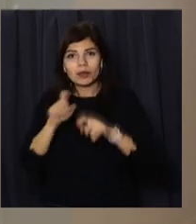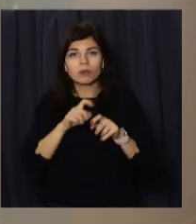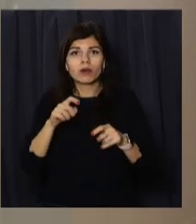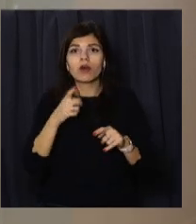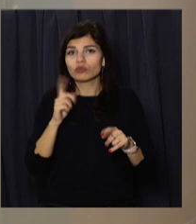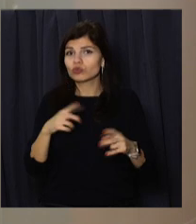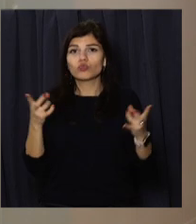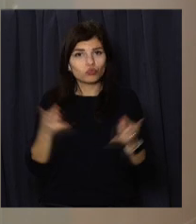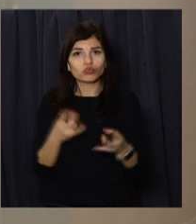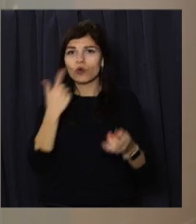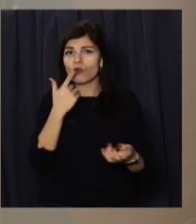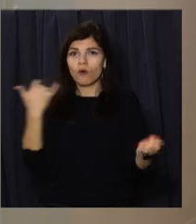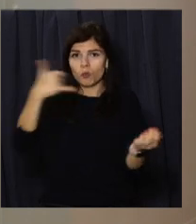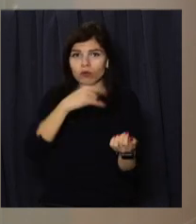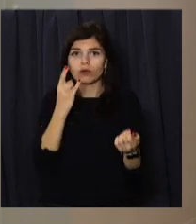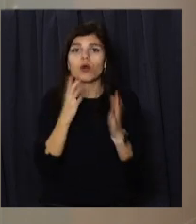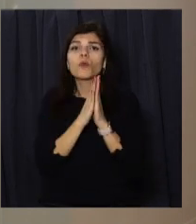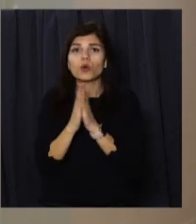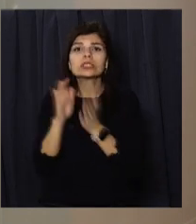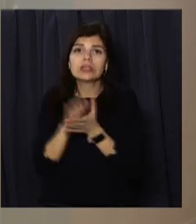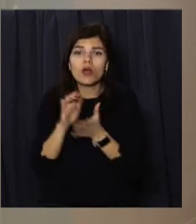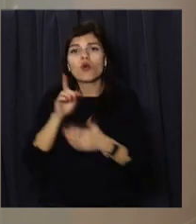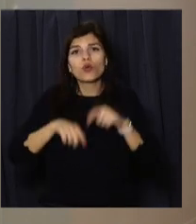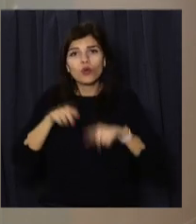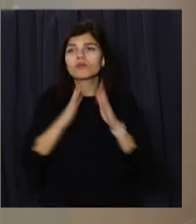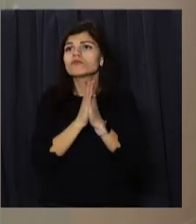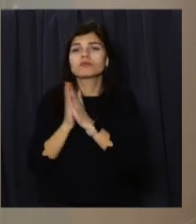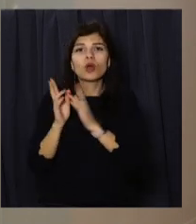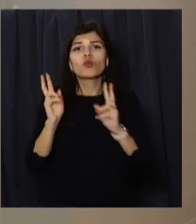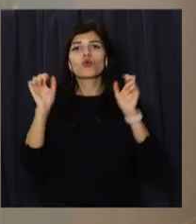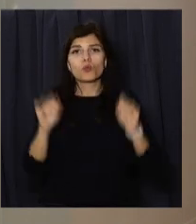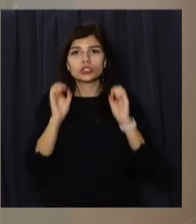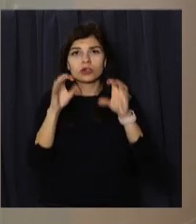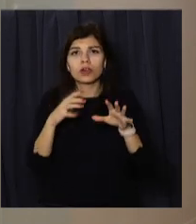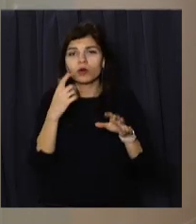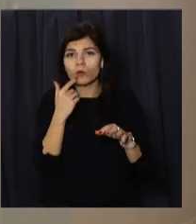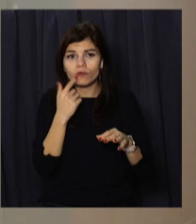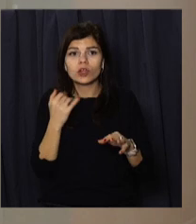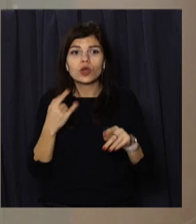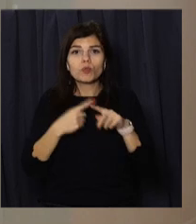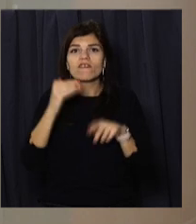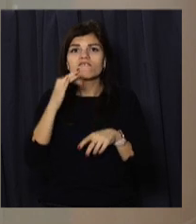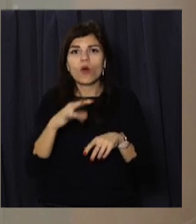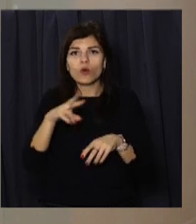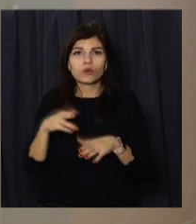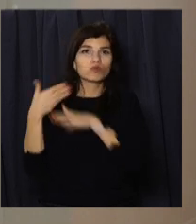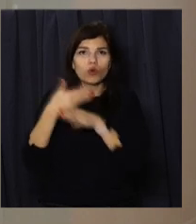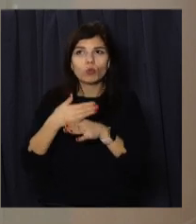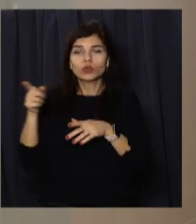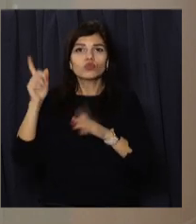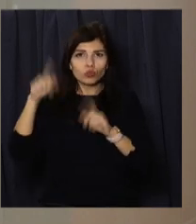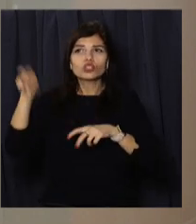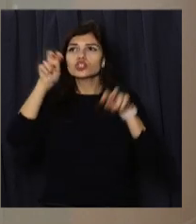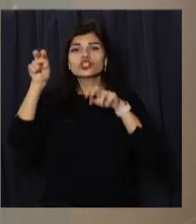переливании крови. Просим у знакомых, родителей, кто может сдать. И плюс еще нам фонды помогают, ищут доноров. Это что я могу сказать